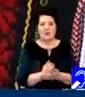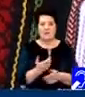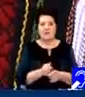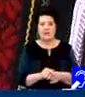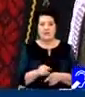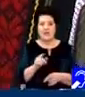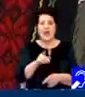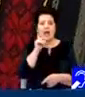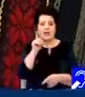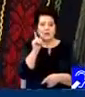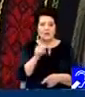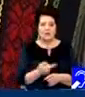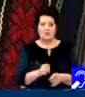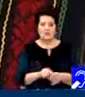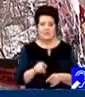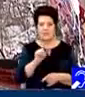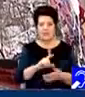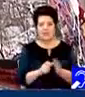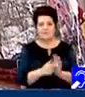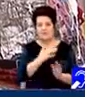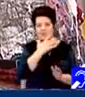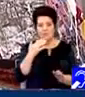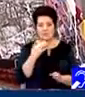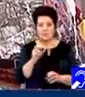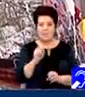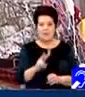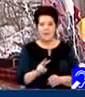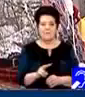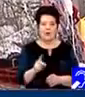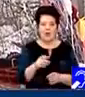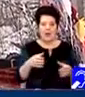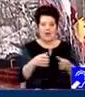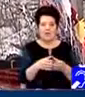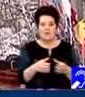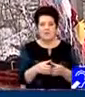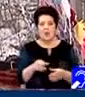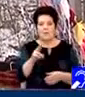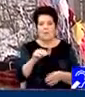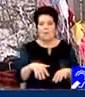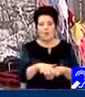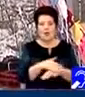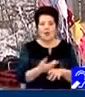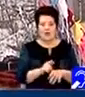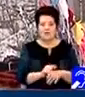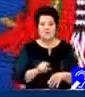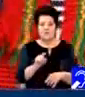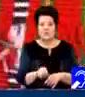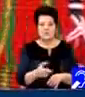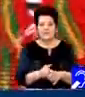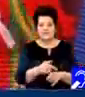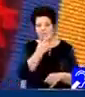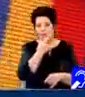în adolescență. Hanele ei sunt purtate de mai mulți membri ai ansamblurilor populare. Tocmai acest lucru o face să-și dedice